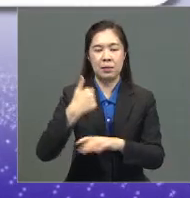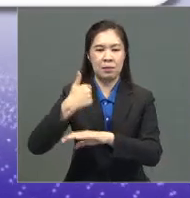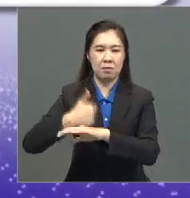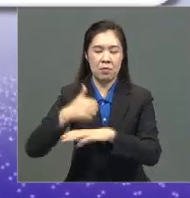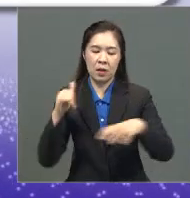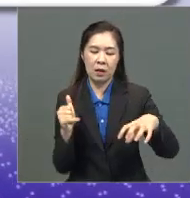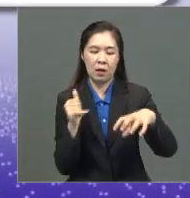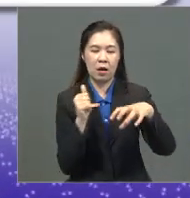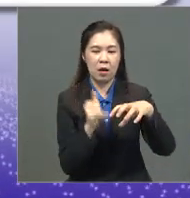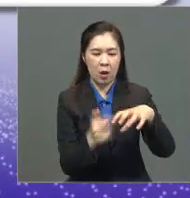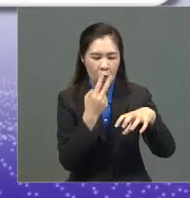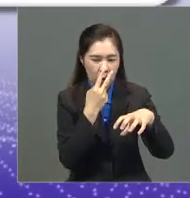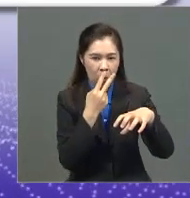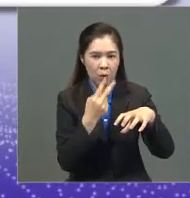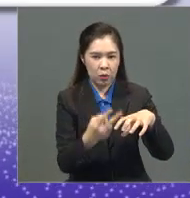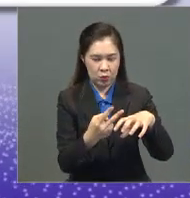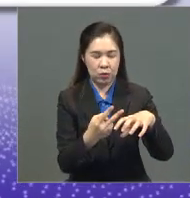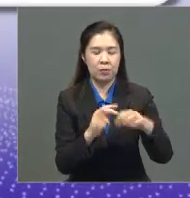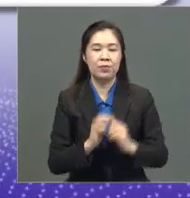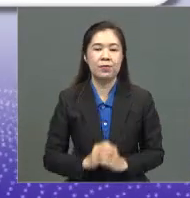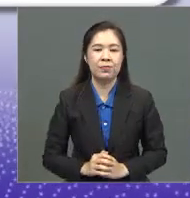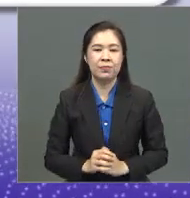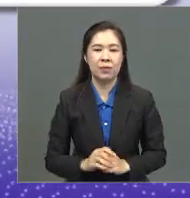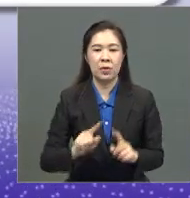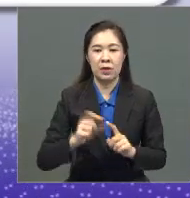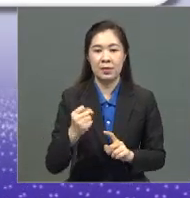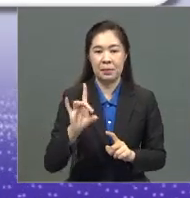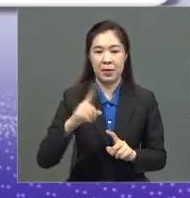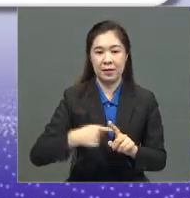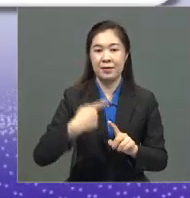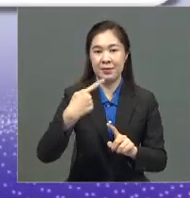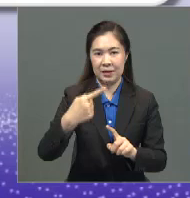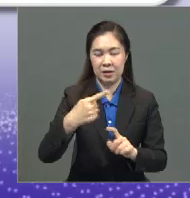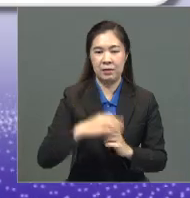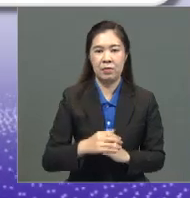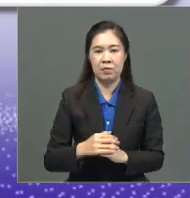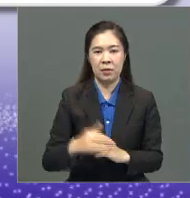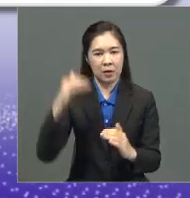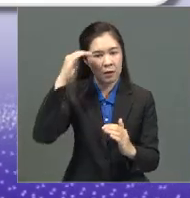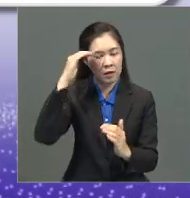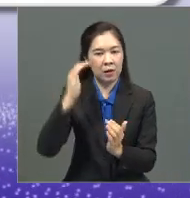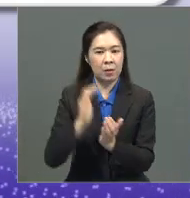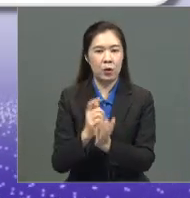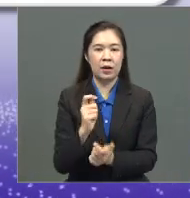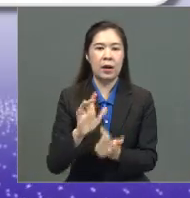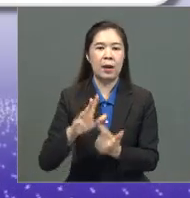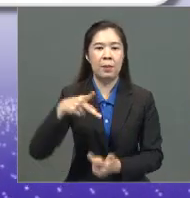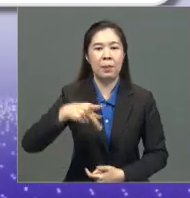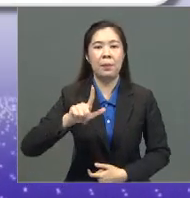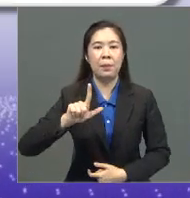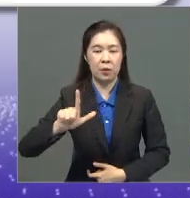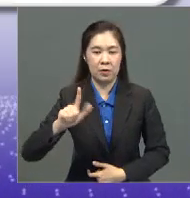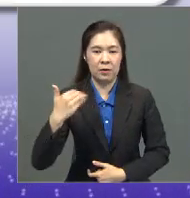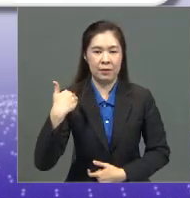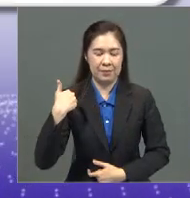ตร.ลงพื้นที่ติดตามความคืบหน้าของคดีอีกครั้ง 18มกราคมครับพลตำรวจโทอำพลบัว